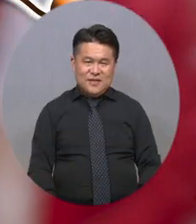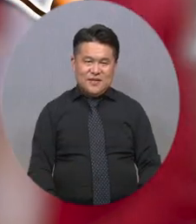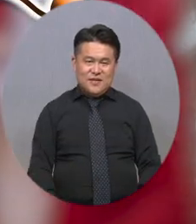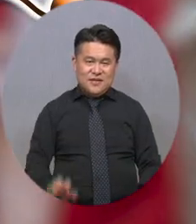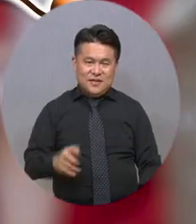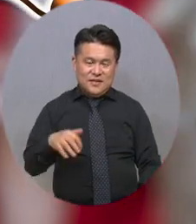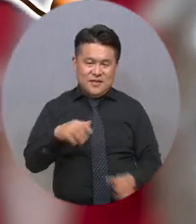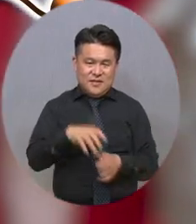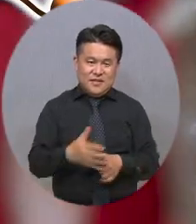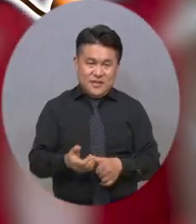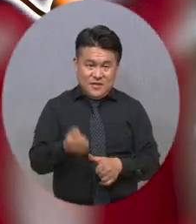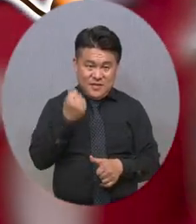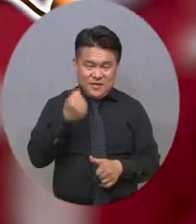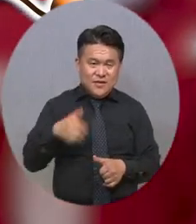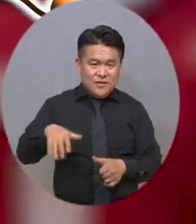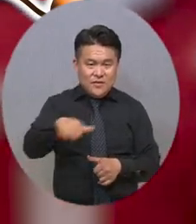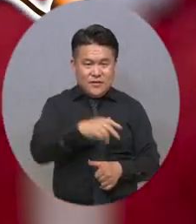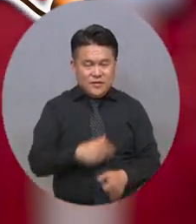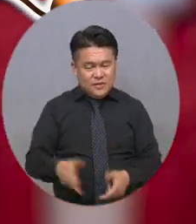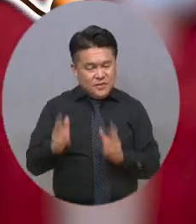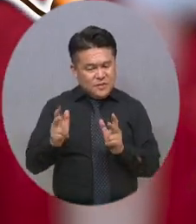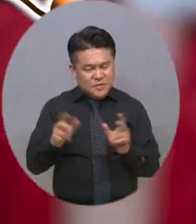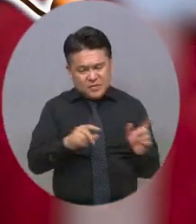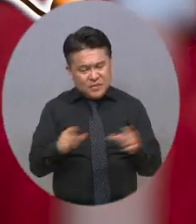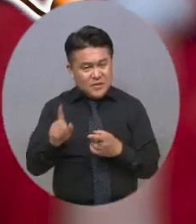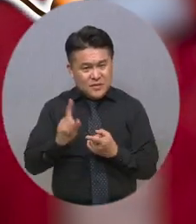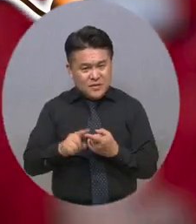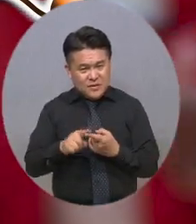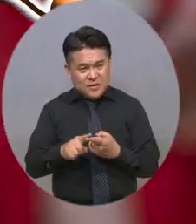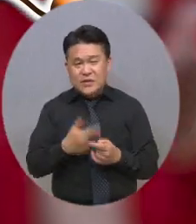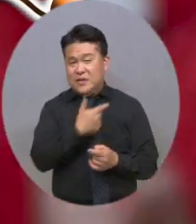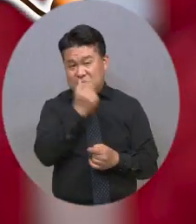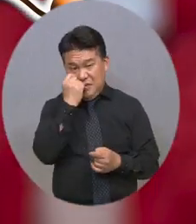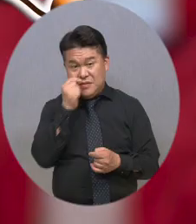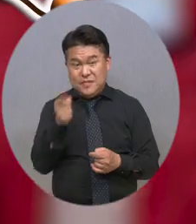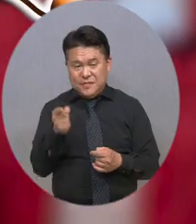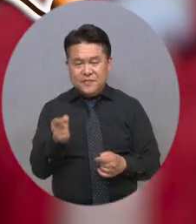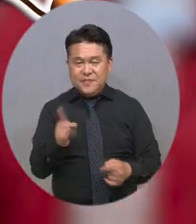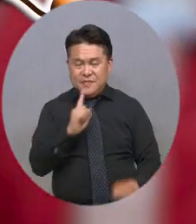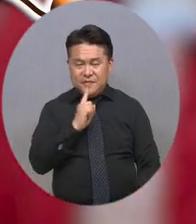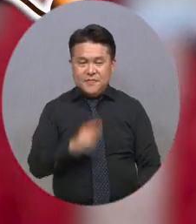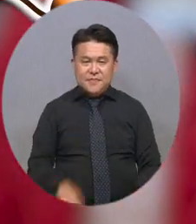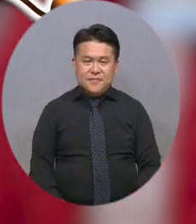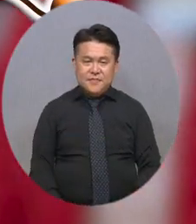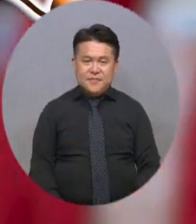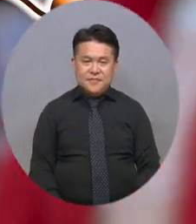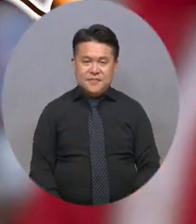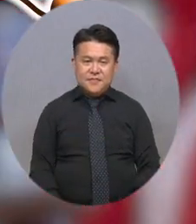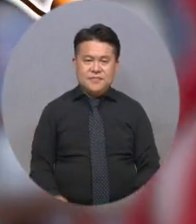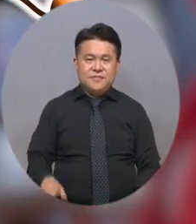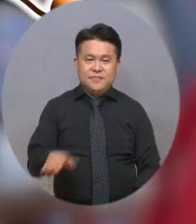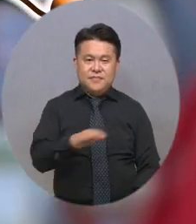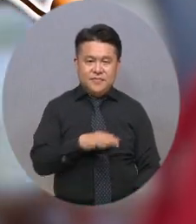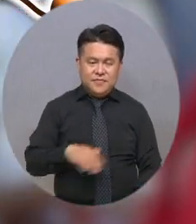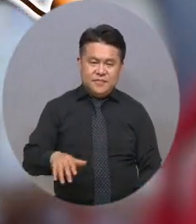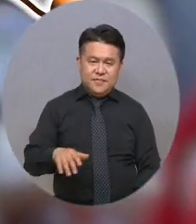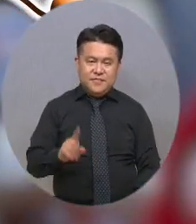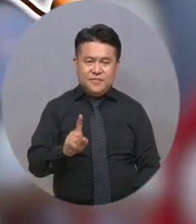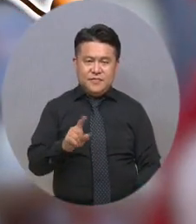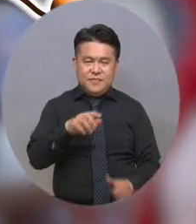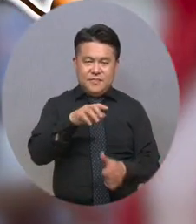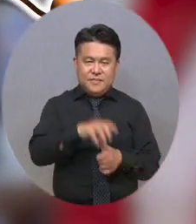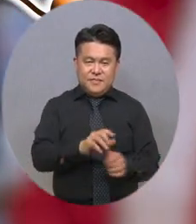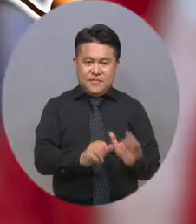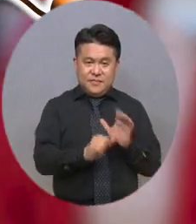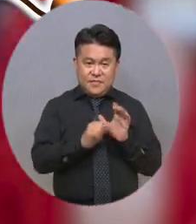버섯만 가지고는 사실상 저희가 가공 식품에 대해서 많이 부족한 부분을 말씀을 하셨어요. 네? 그래서 저희가 요로 지금